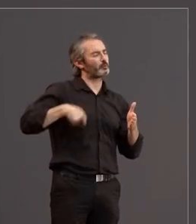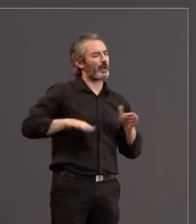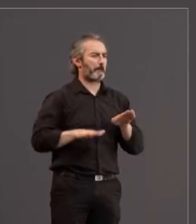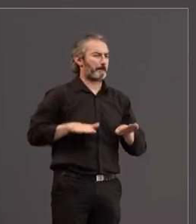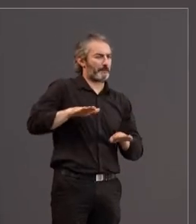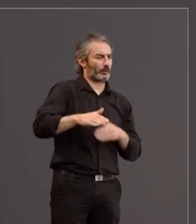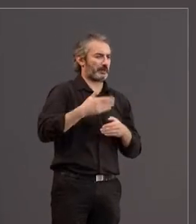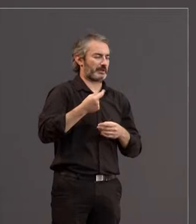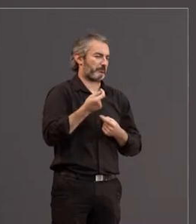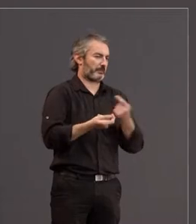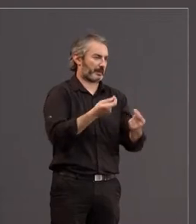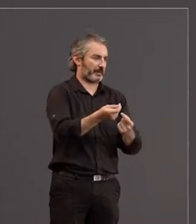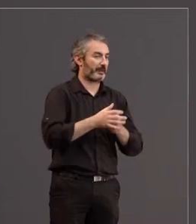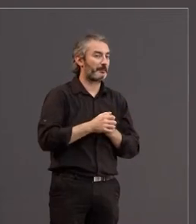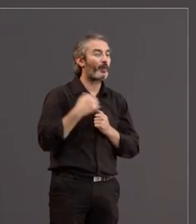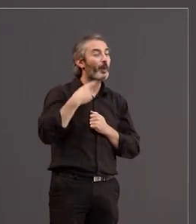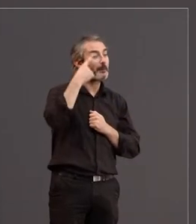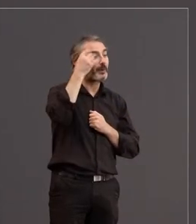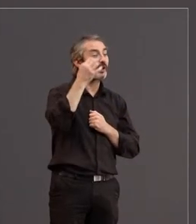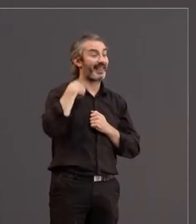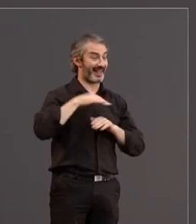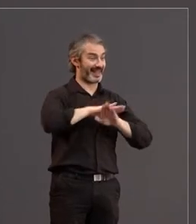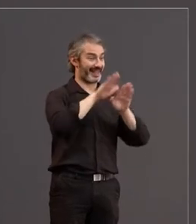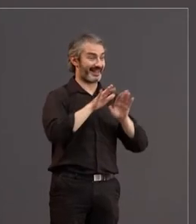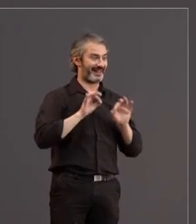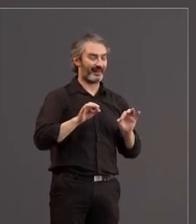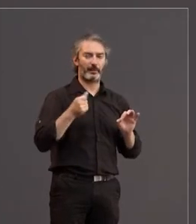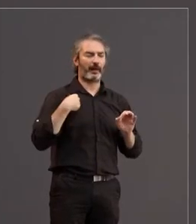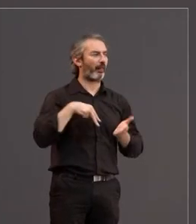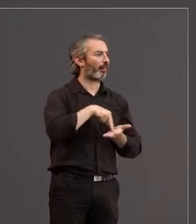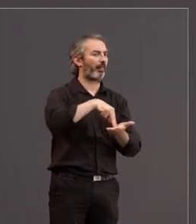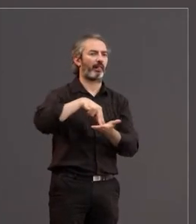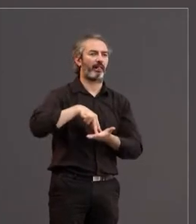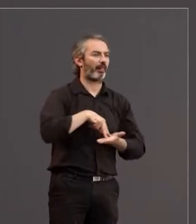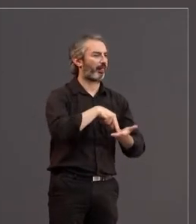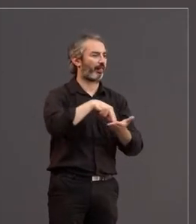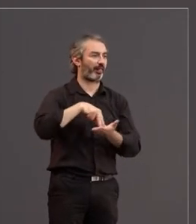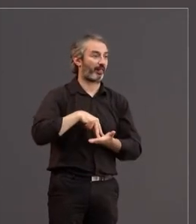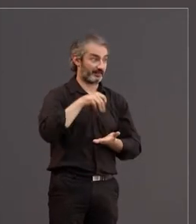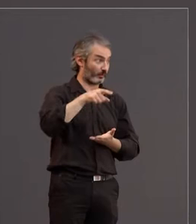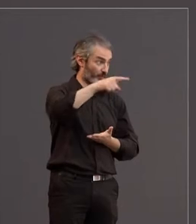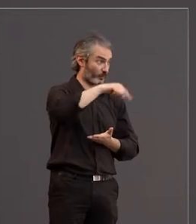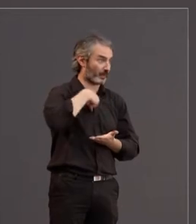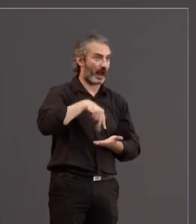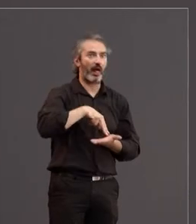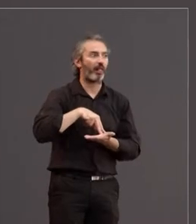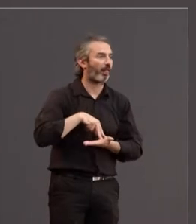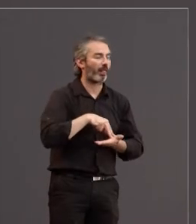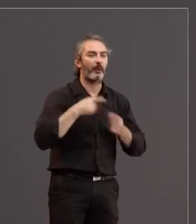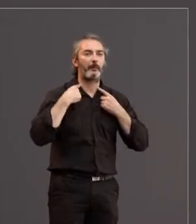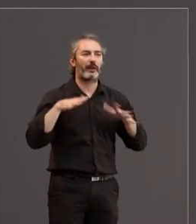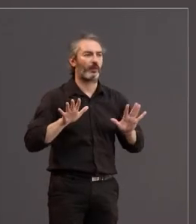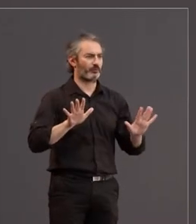professionals. Recordo que quan vaig acabar estava perduda, com segurament us sentireu molts ara mateix, i és un